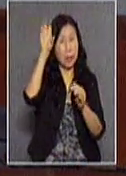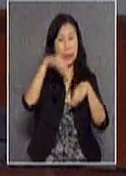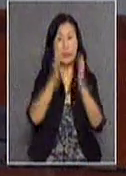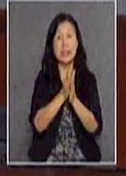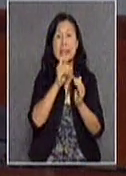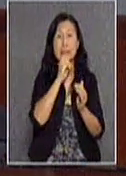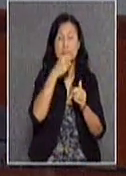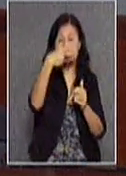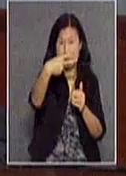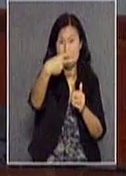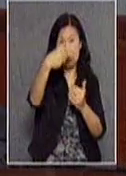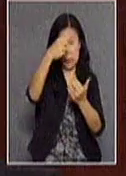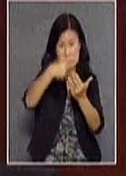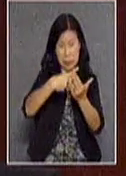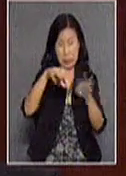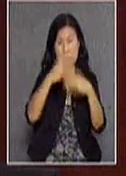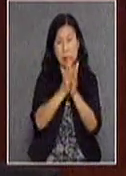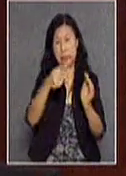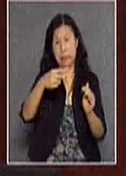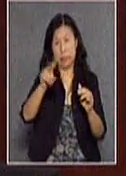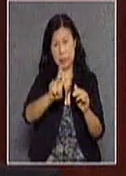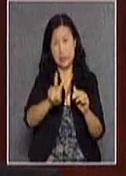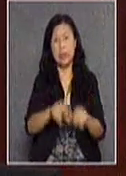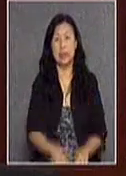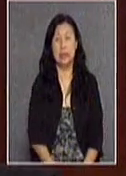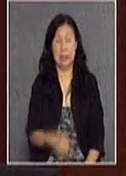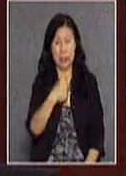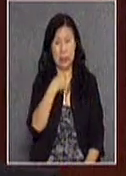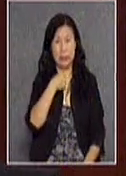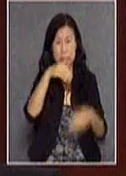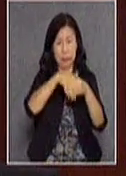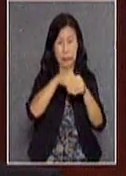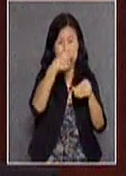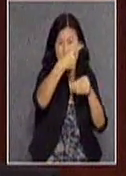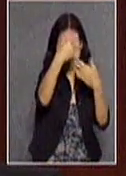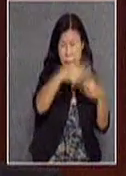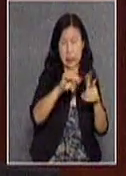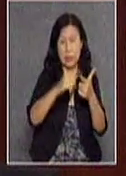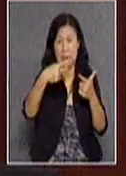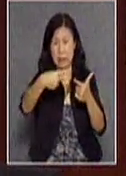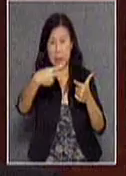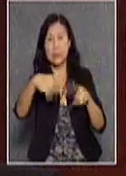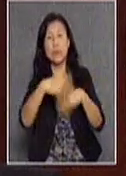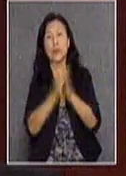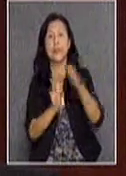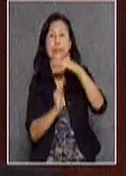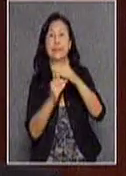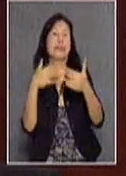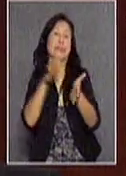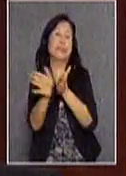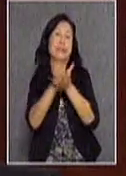項修正案是一樣的，就我們只需要表決第一項，跟著第二個呢就不用再表決